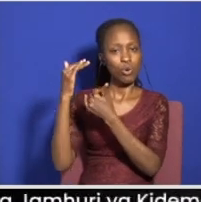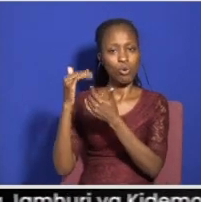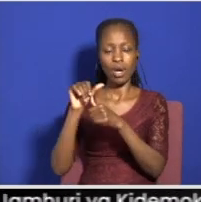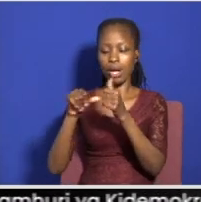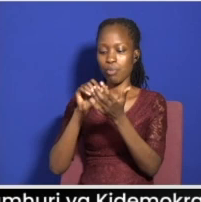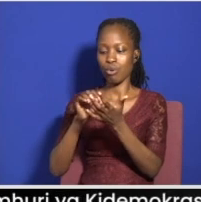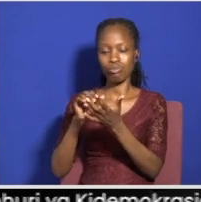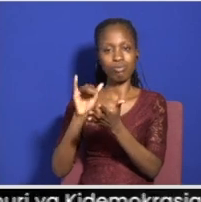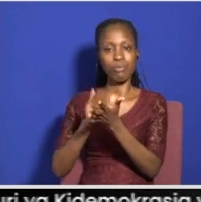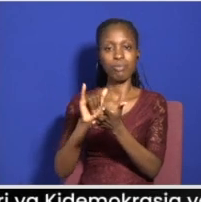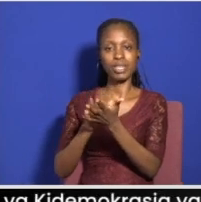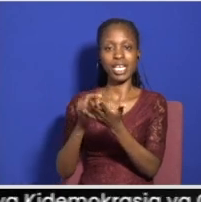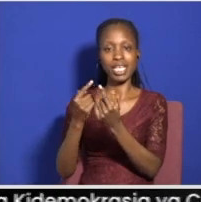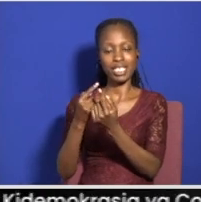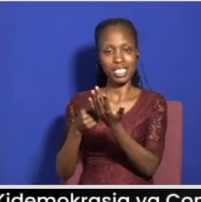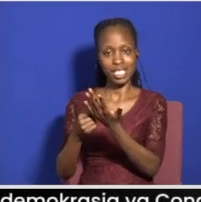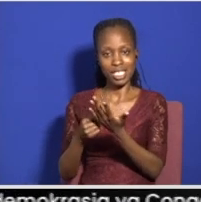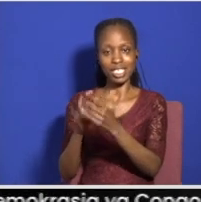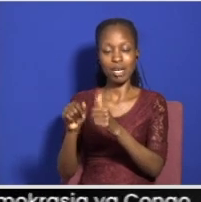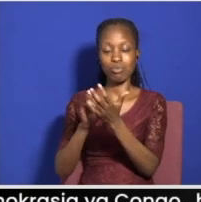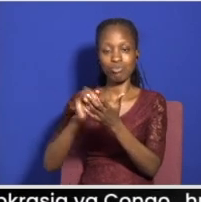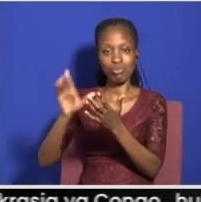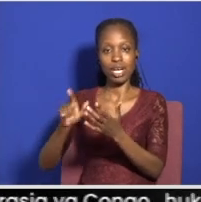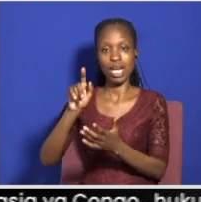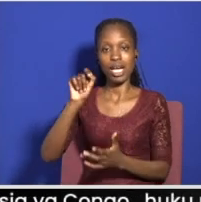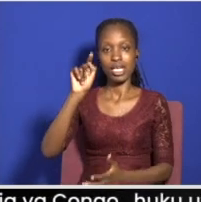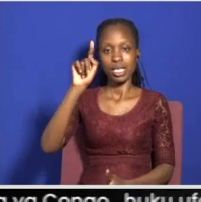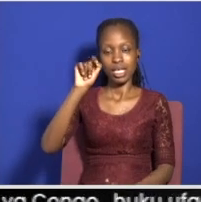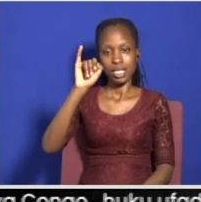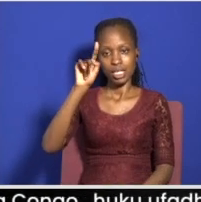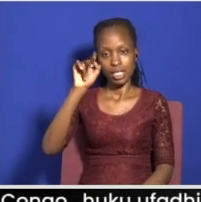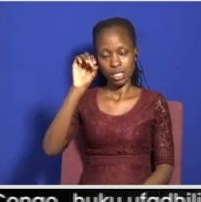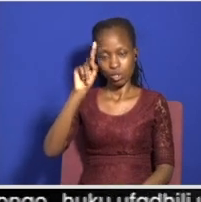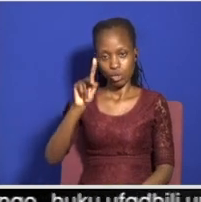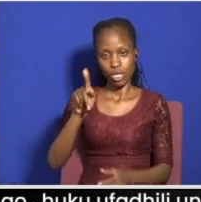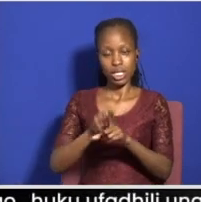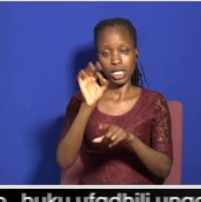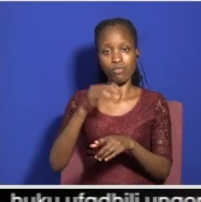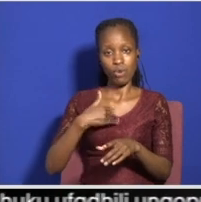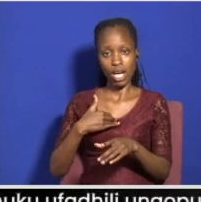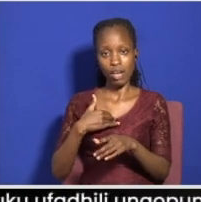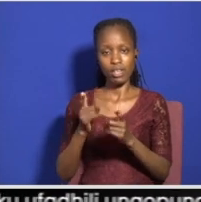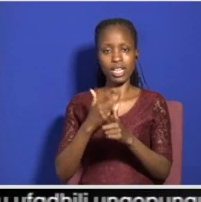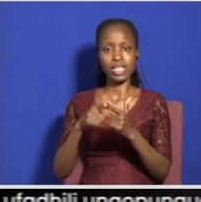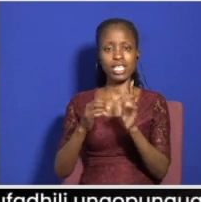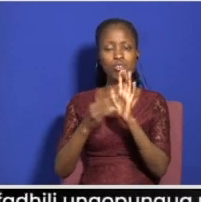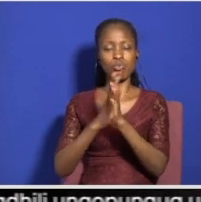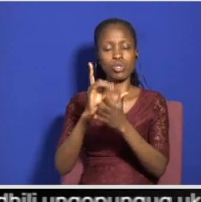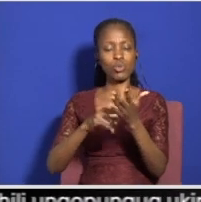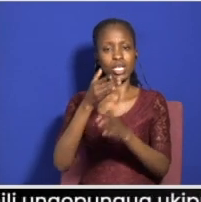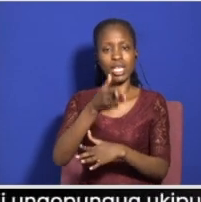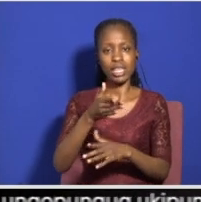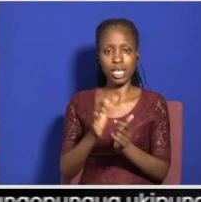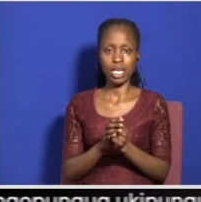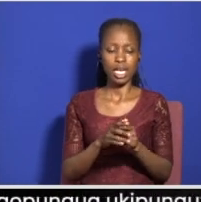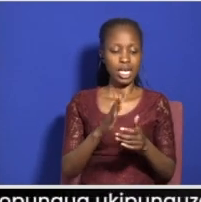kuhusu swala hili la upigaji au pendekezo la kupiga marufuku mtandao wa TikTok, na mwenyewe ukiwa nayo basi waposti nini? Waposti